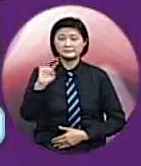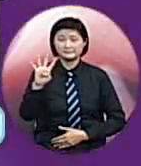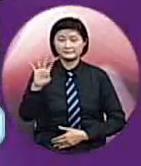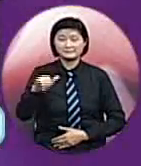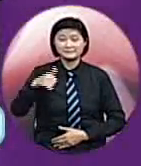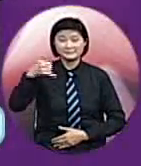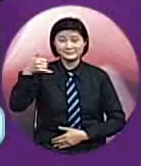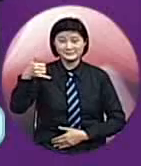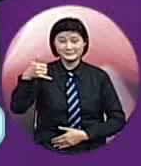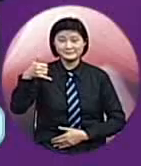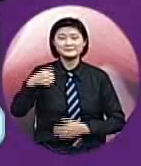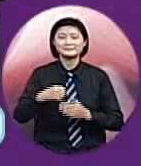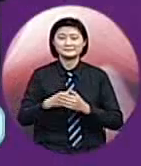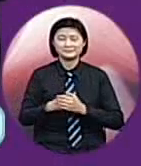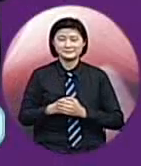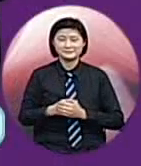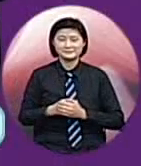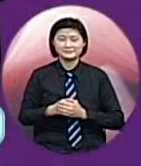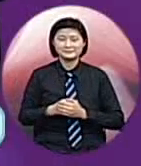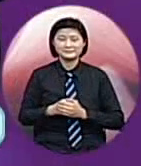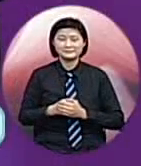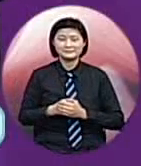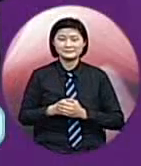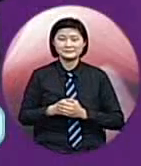060-608-1004번 누르시고